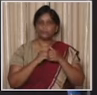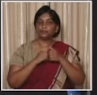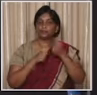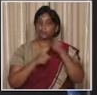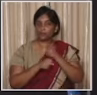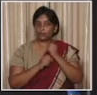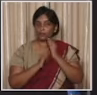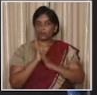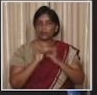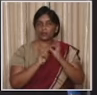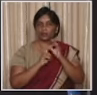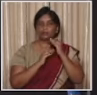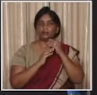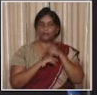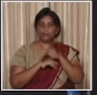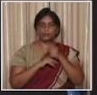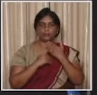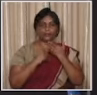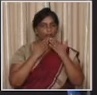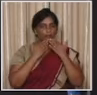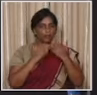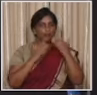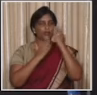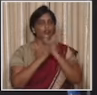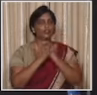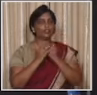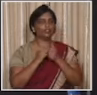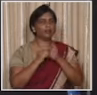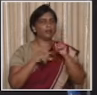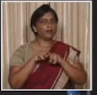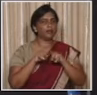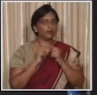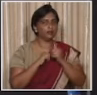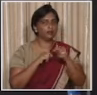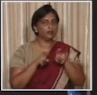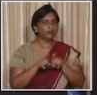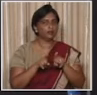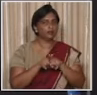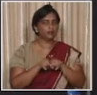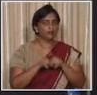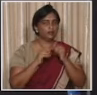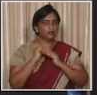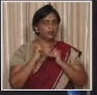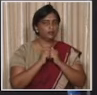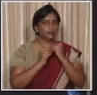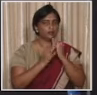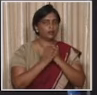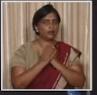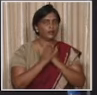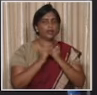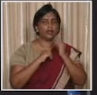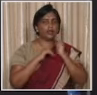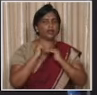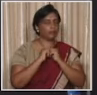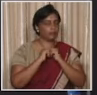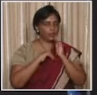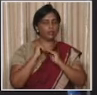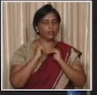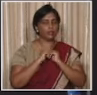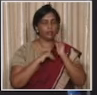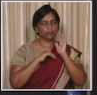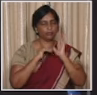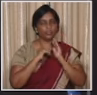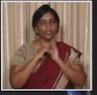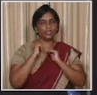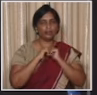රාජ්‍ය ඇමතුමාට විශේෂයෙන්ම අපි ස්තුතිවන්ත වෙනවා. මොකද ඒ අමාත්‍යාංශයේ තිබ්බ තත්ත්වය එතුමාත් අද එතුමාගේ කතාවේ පැහැදිලි කරා.